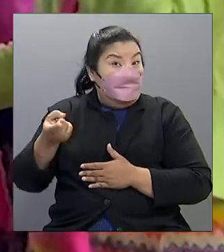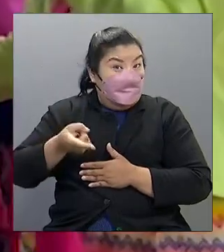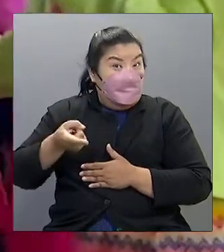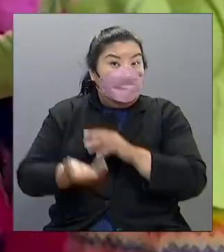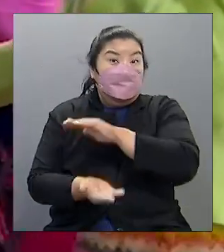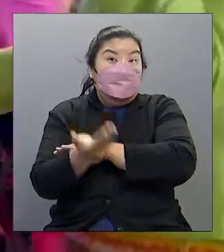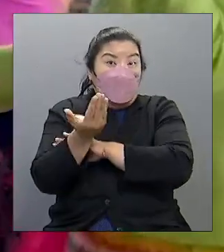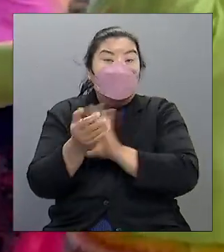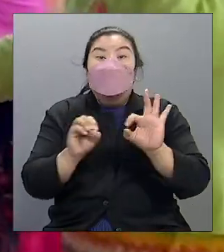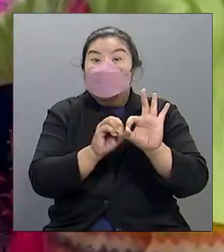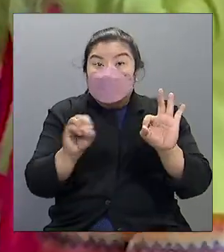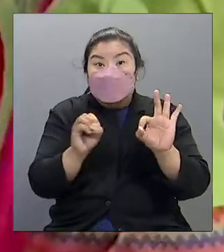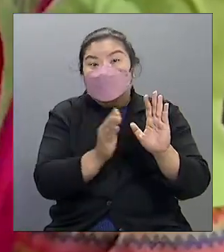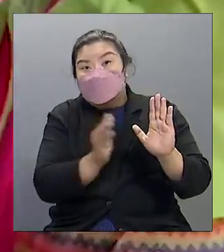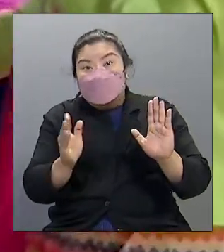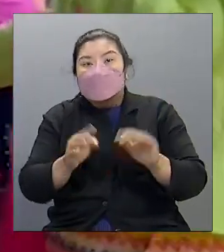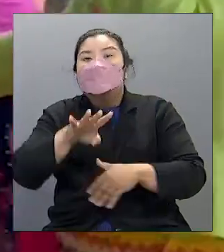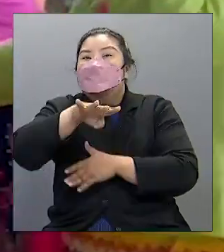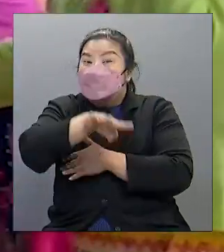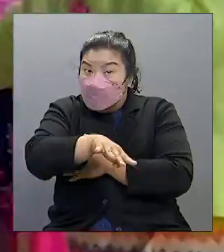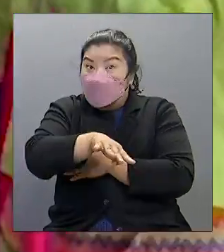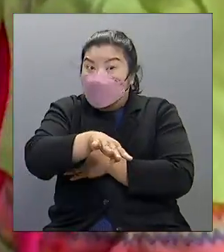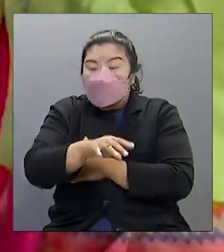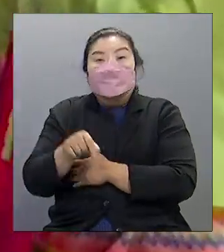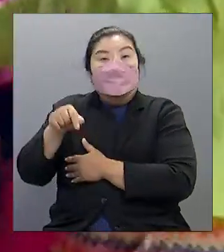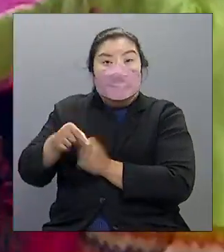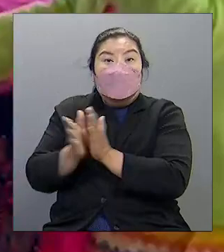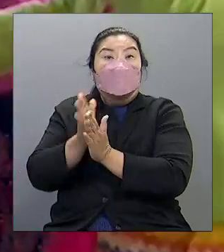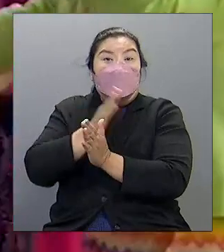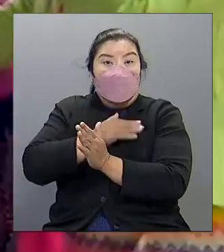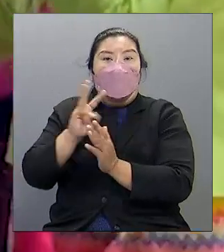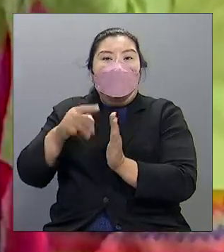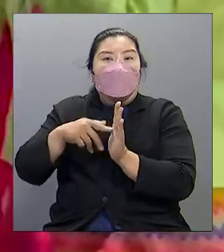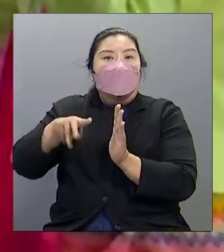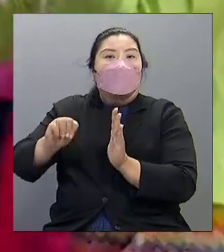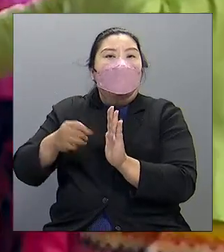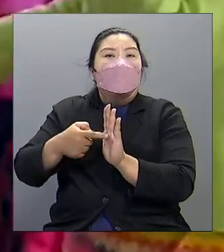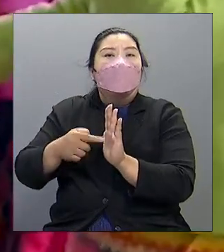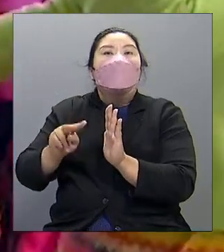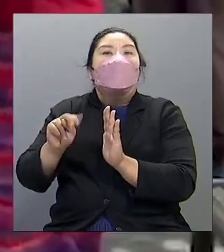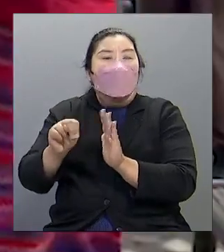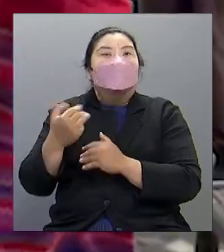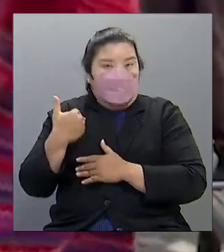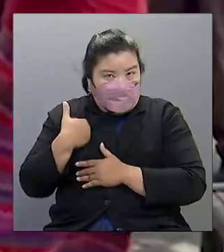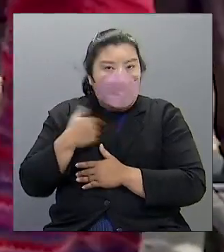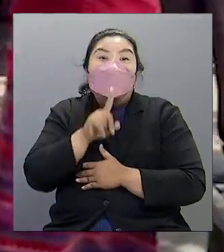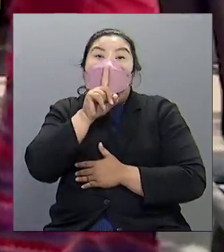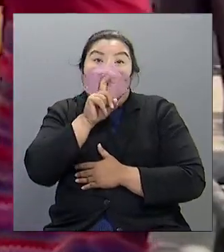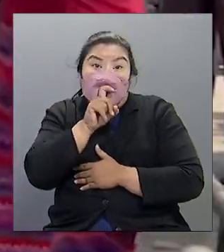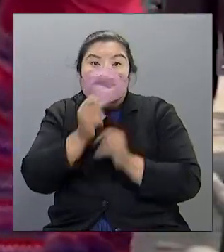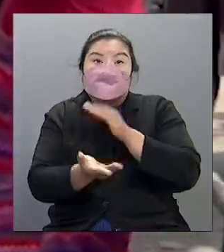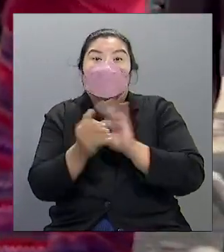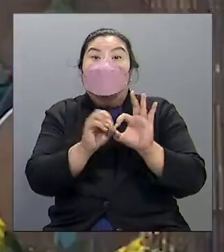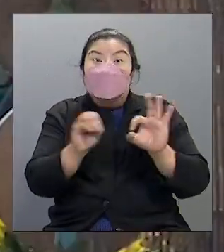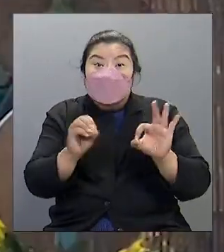ตั้แต่ 9 โมงเช้ายามาจถ 4 โมงเย็โดยทางวดอำพวันเขาจะจดกิจกรรมตักบาททางเรือในทุกวนอาทิย์ครับ 9 โง